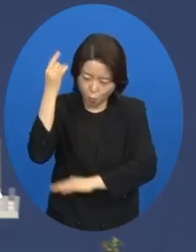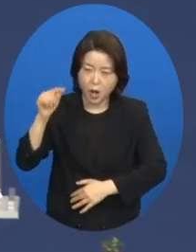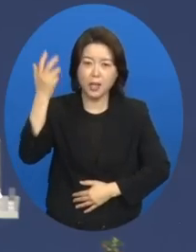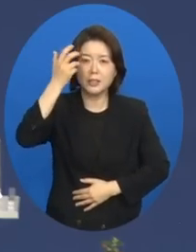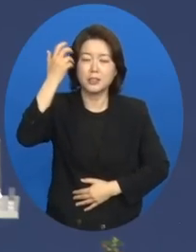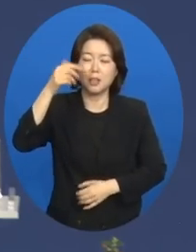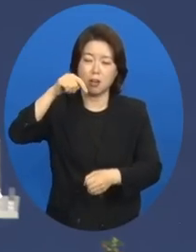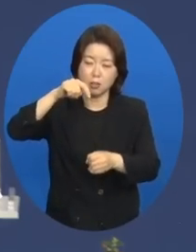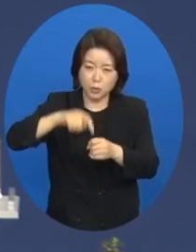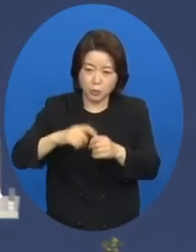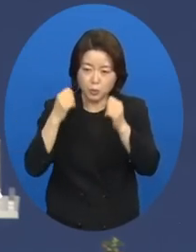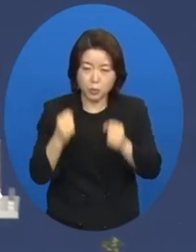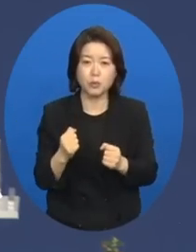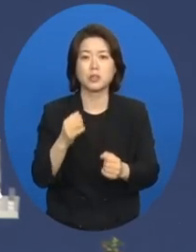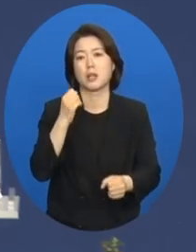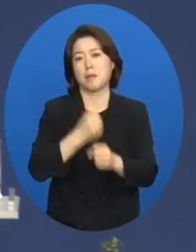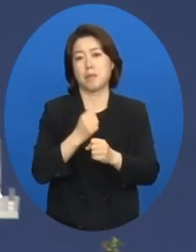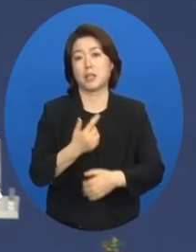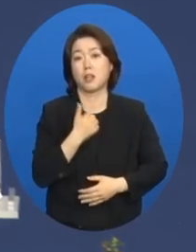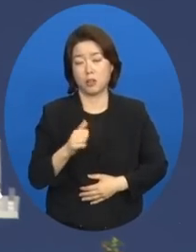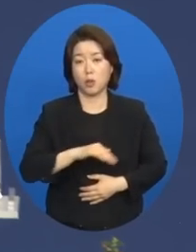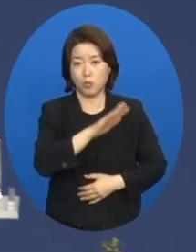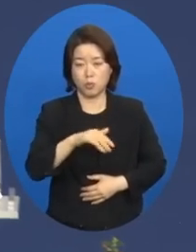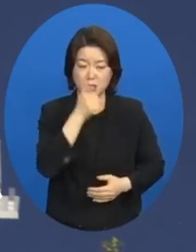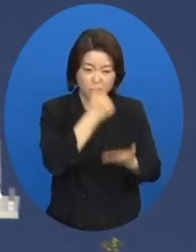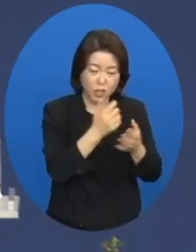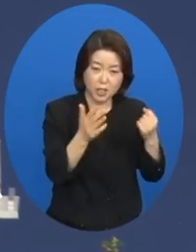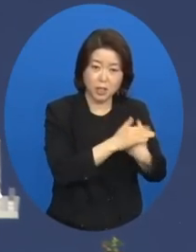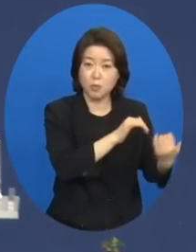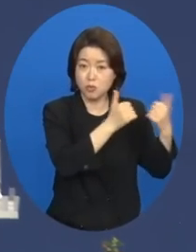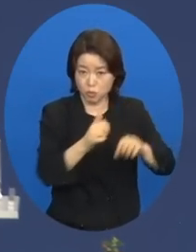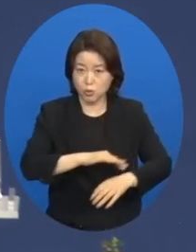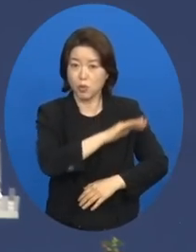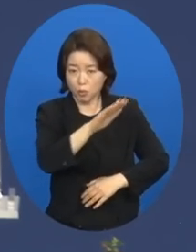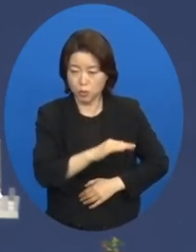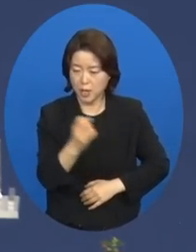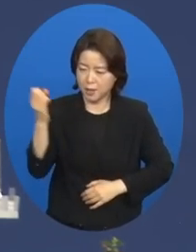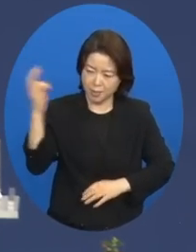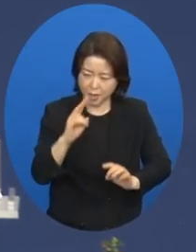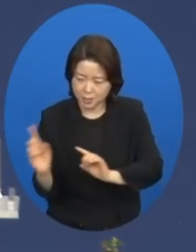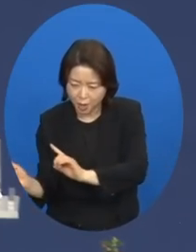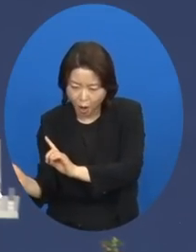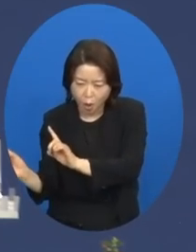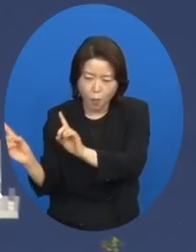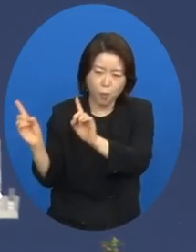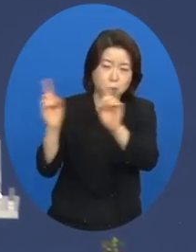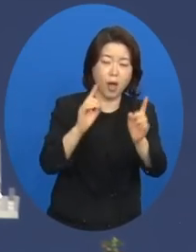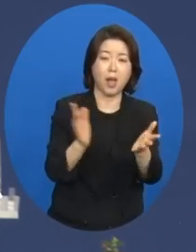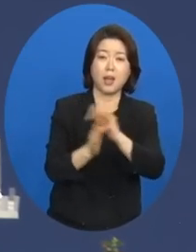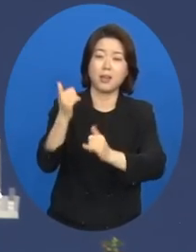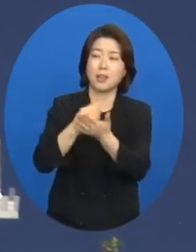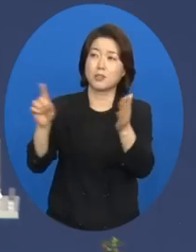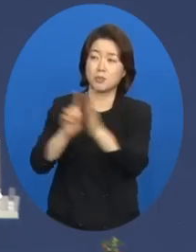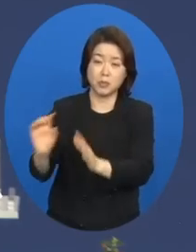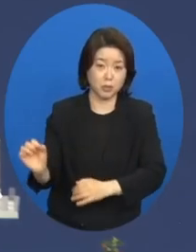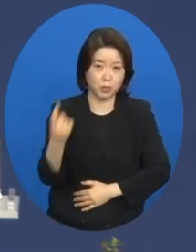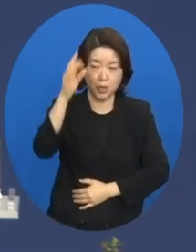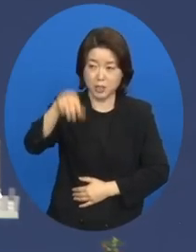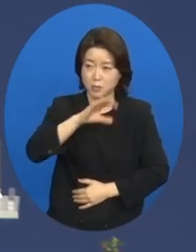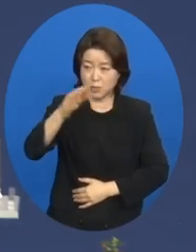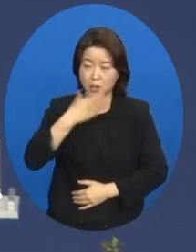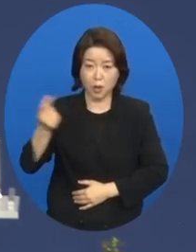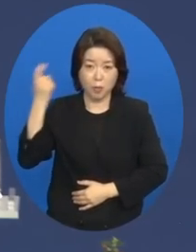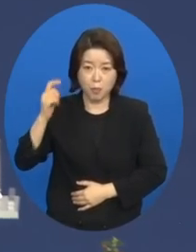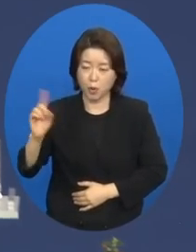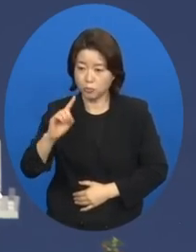그런 영적 존재로 지었던 우리를 범죄로 말미암아 죽었던 우리를 다시 예수 믿음으로 말미암아 주님의 십자가 복음이